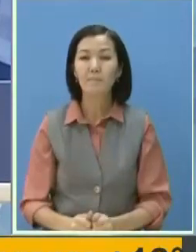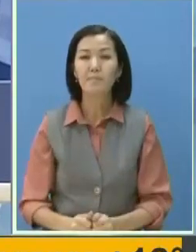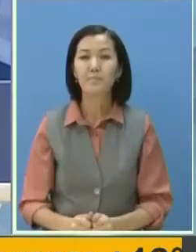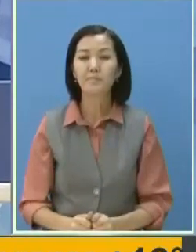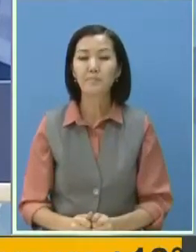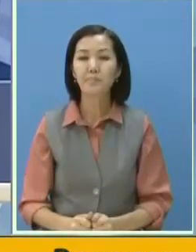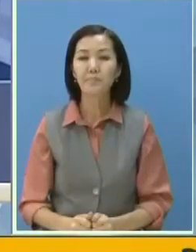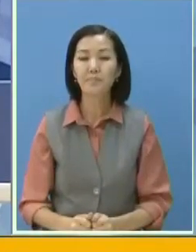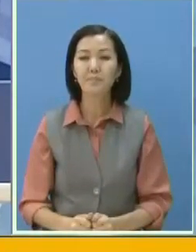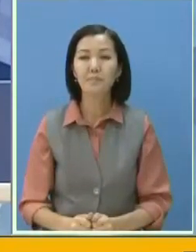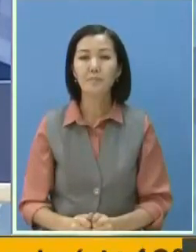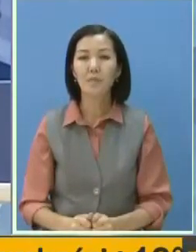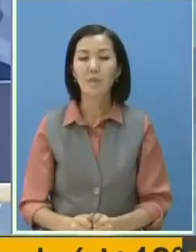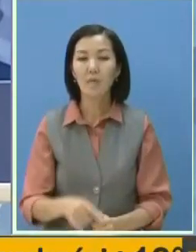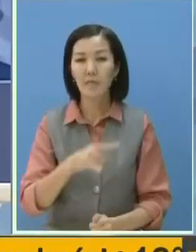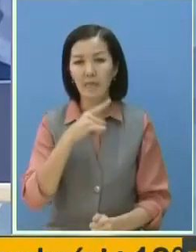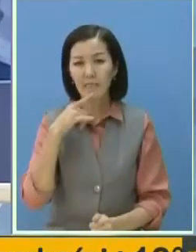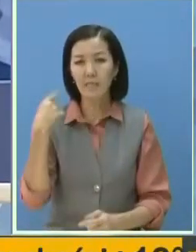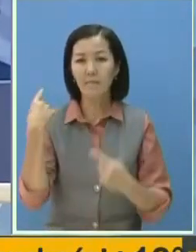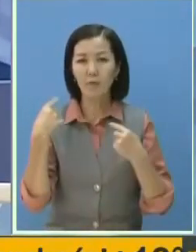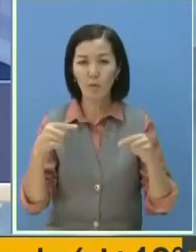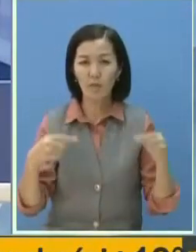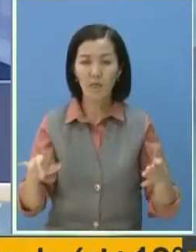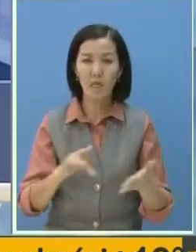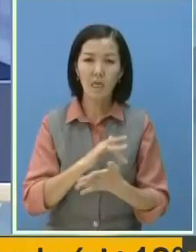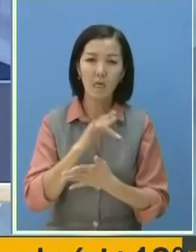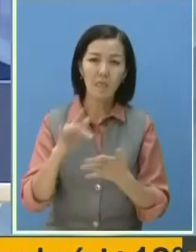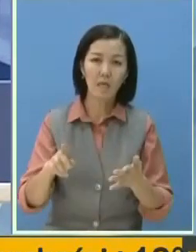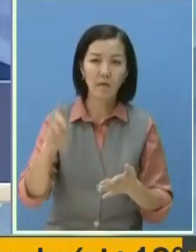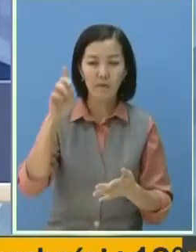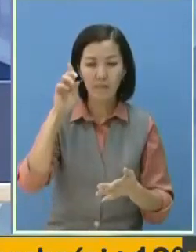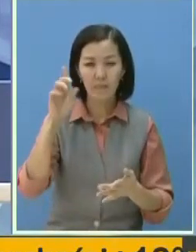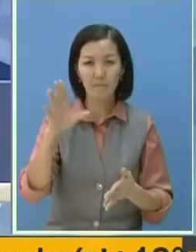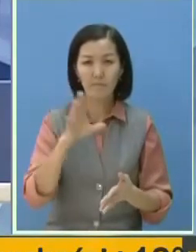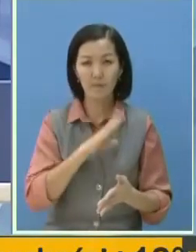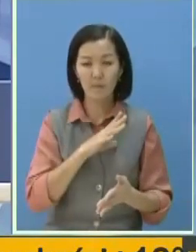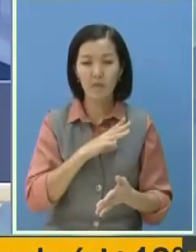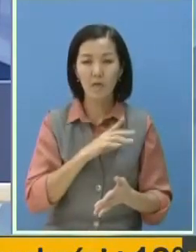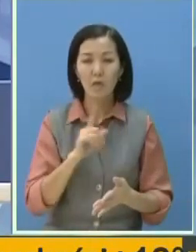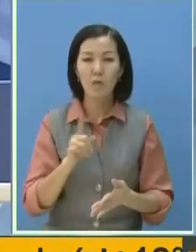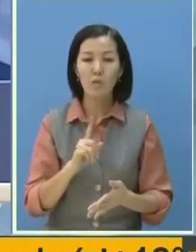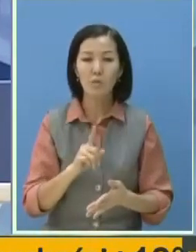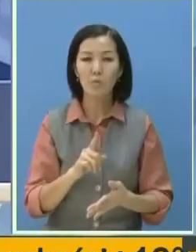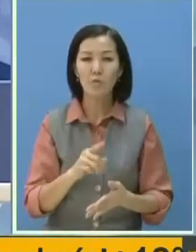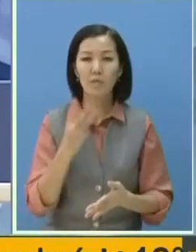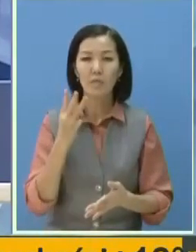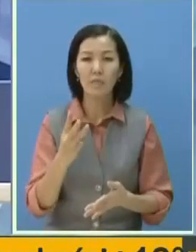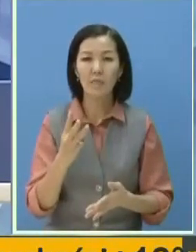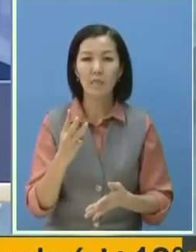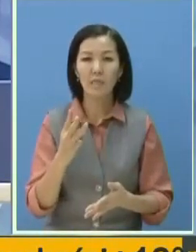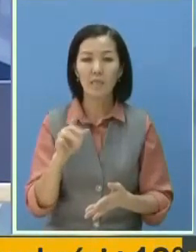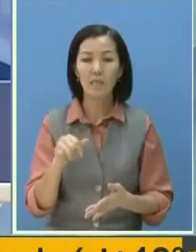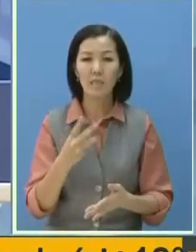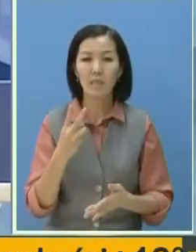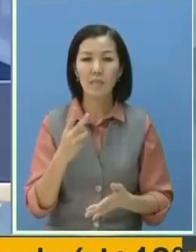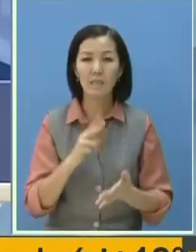людей было исследовано, не только в России, но и в некоторых странах СНГ, в Европе, всего